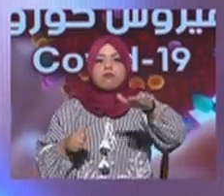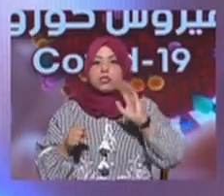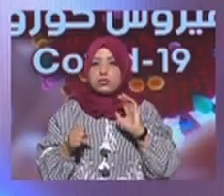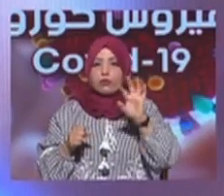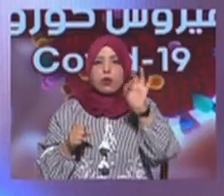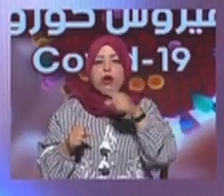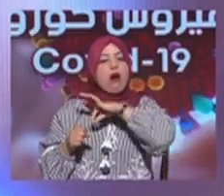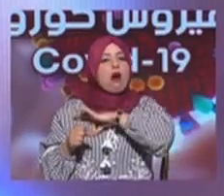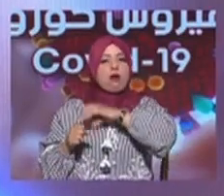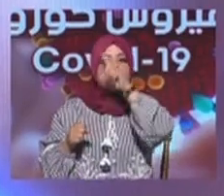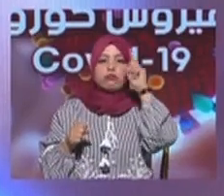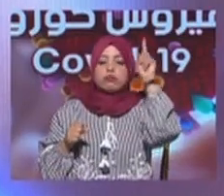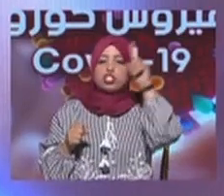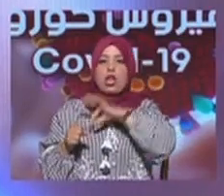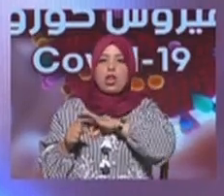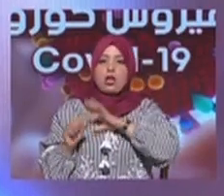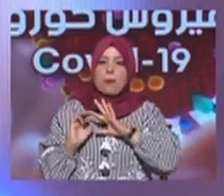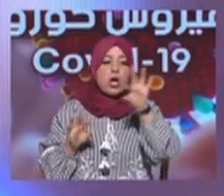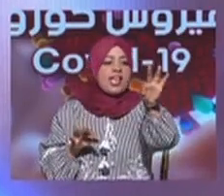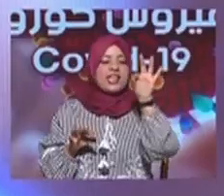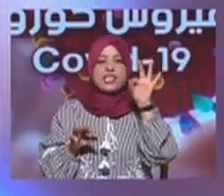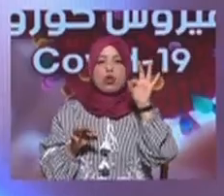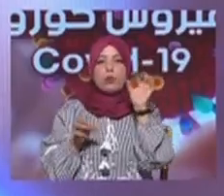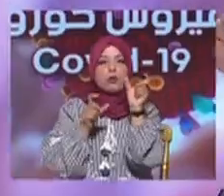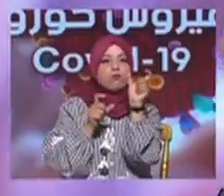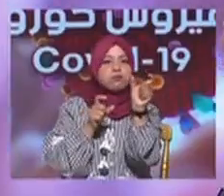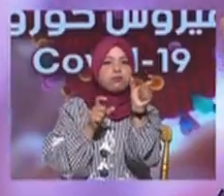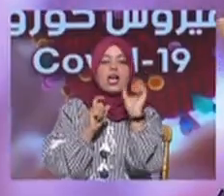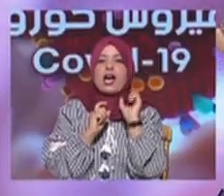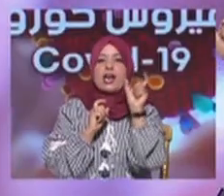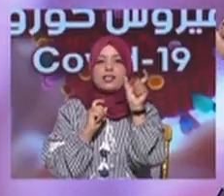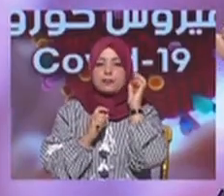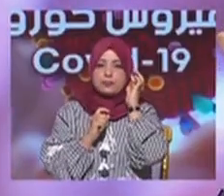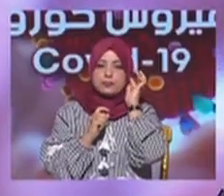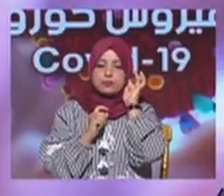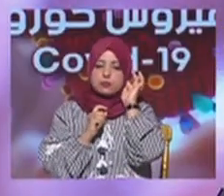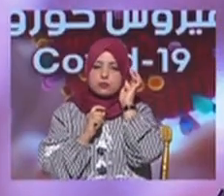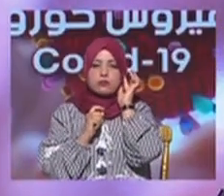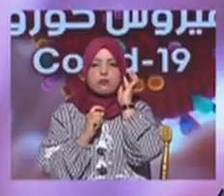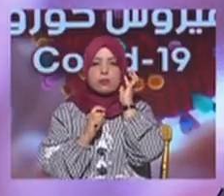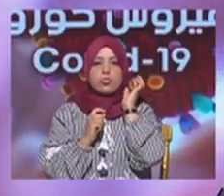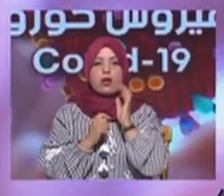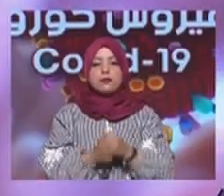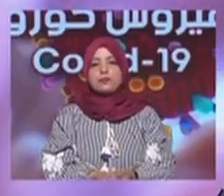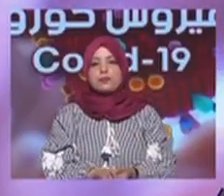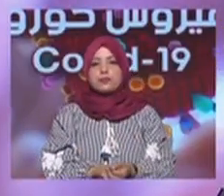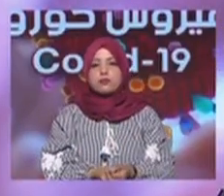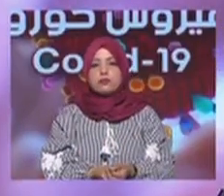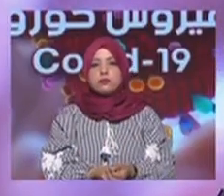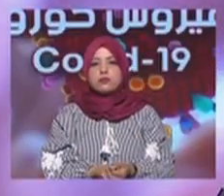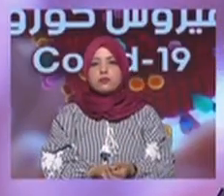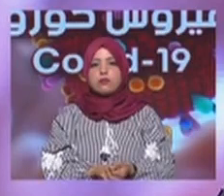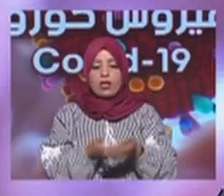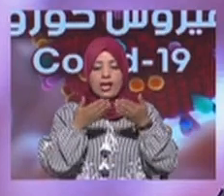لي كا غراف ولا نشوفوا اسكو فما هذا ماشي ما يخليكمش مثلا علاش ناس تعدات وخرجت